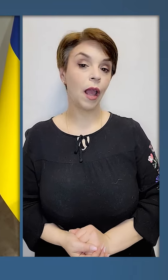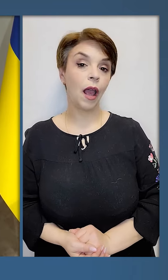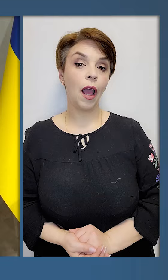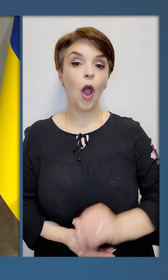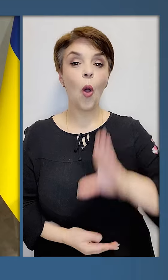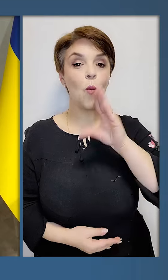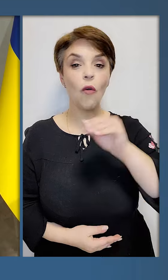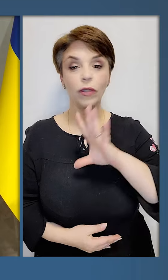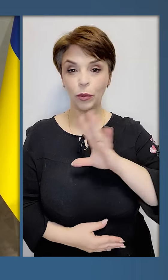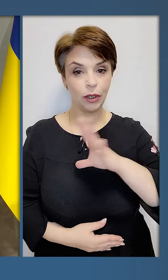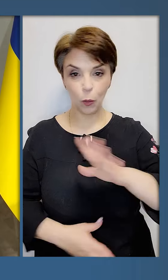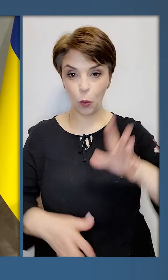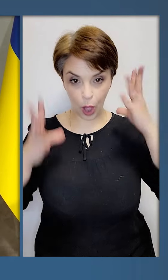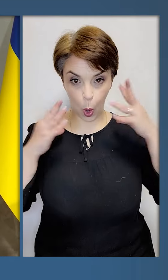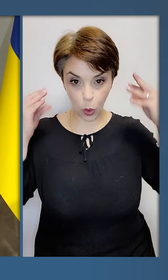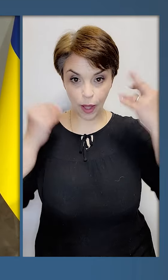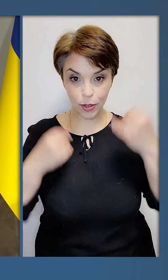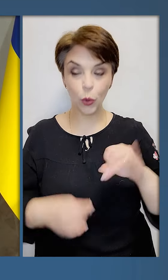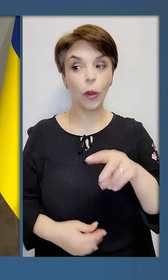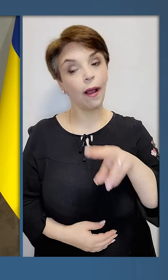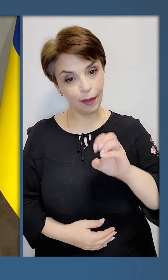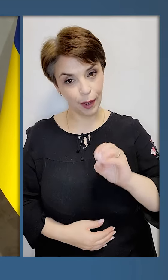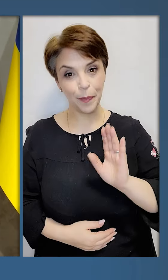Мова не була голландською, але